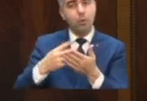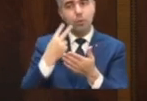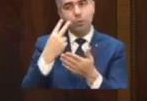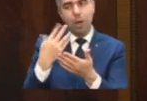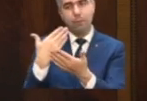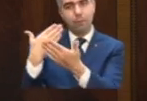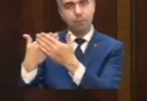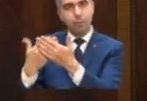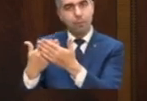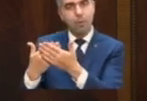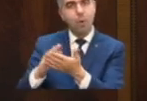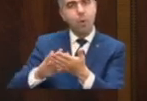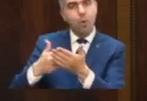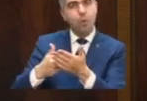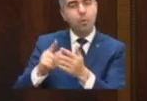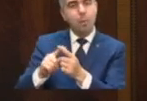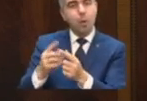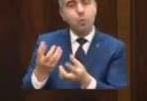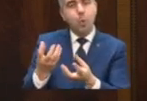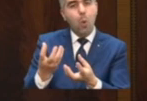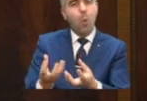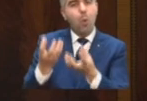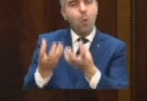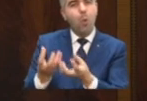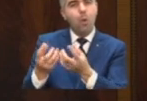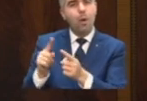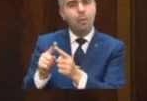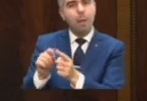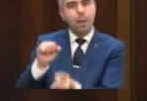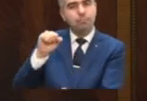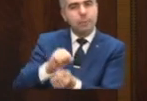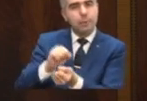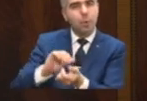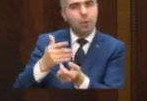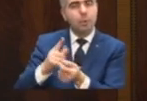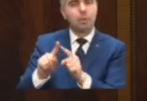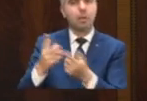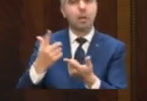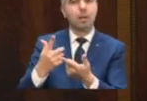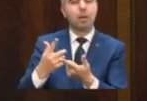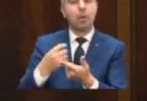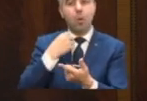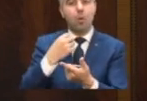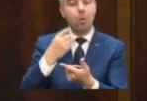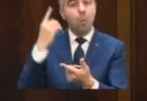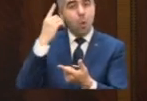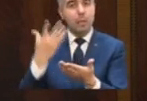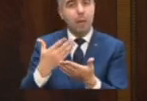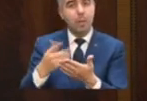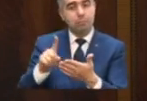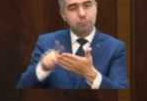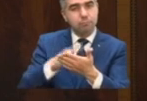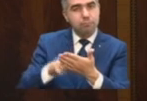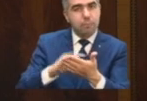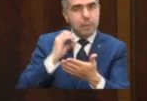سيرفاس، ديك المعالجه الحراريه المعادن لو تريتمون تيرميك دي ميتو، ما هو الكتروني ميكانيكي، تقنيه ديال